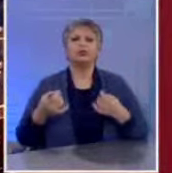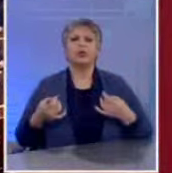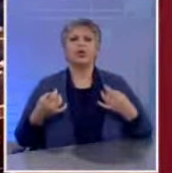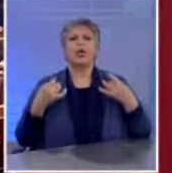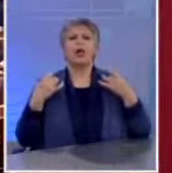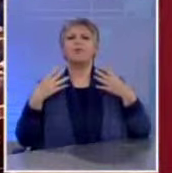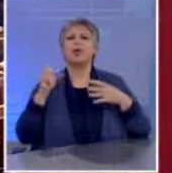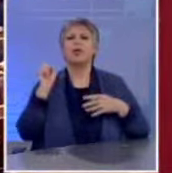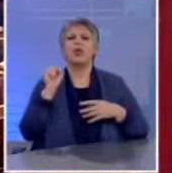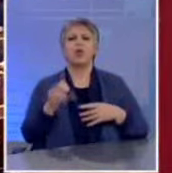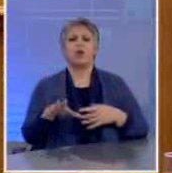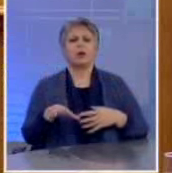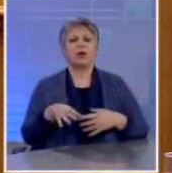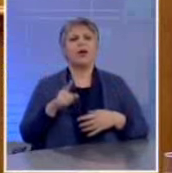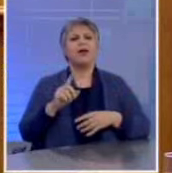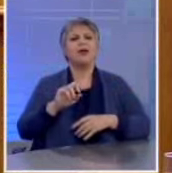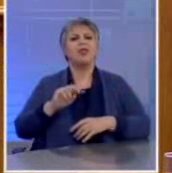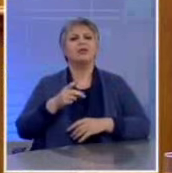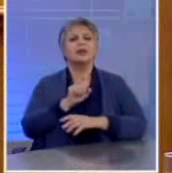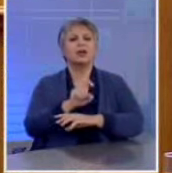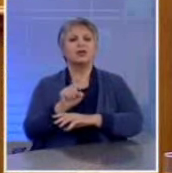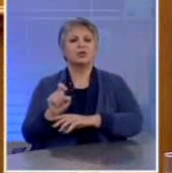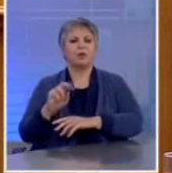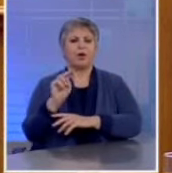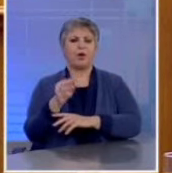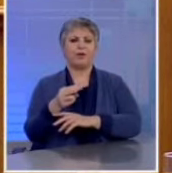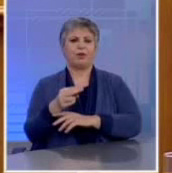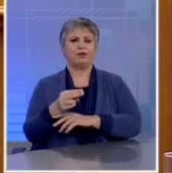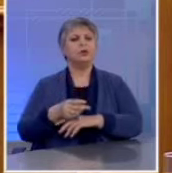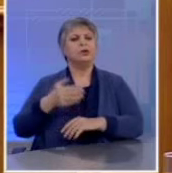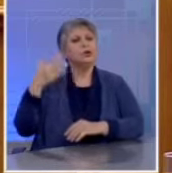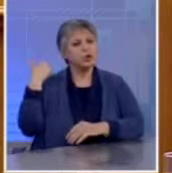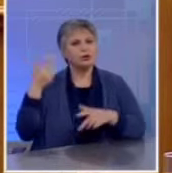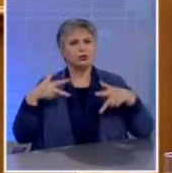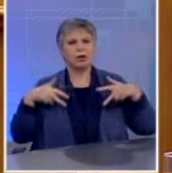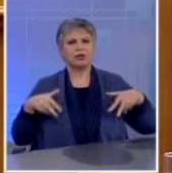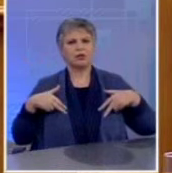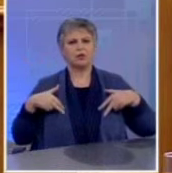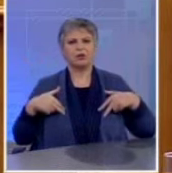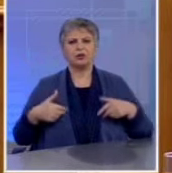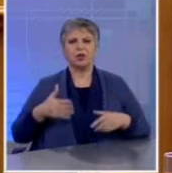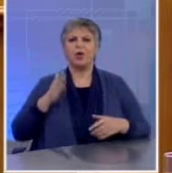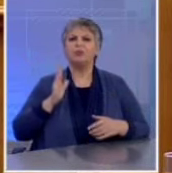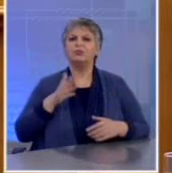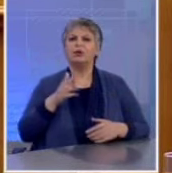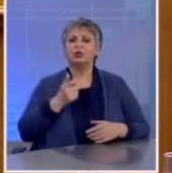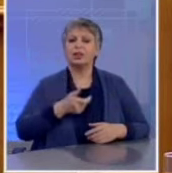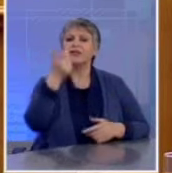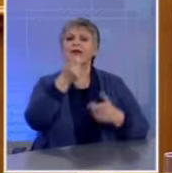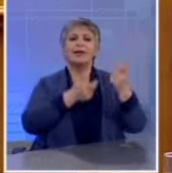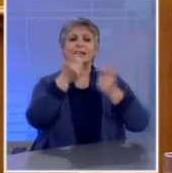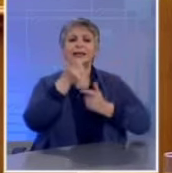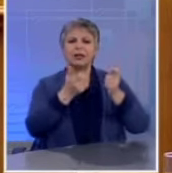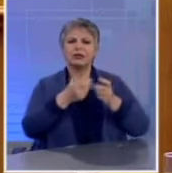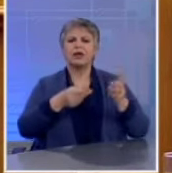δισεκατομμύριο ευρώ. Φαίνεται οι προηγούμενες κυβερνήσεις είχαν τη δυνατότητα να κόβουν από συντάξεις, οπότε χάριζαν